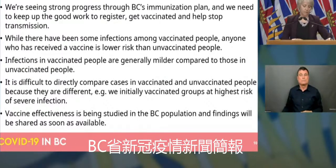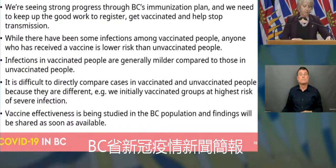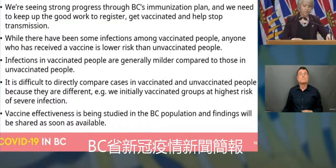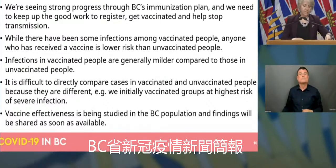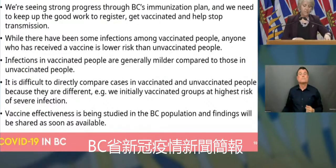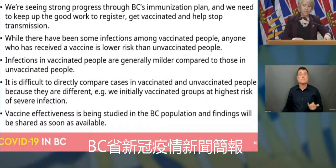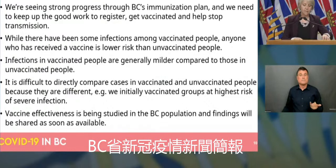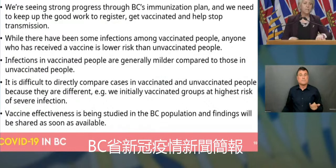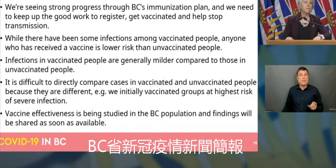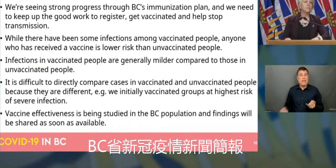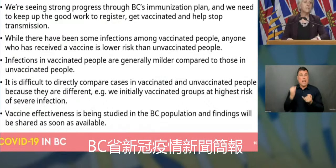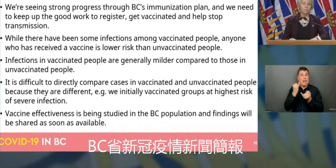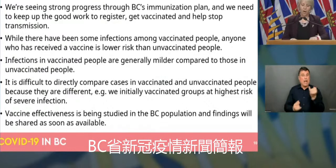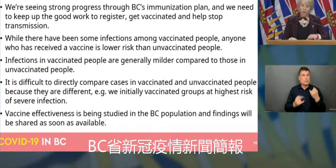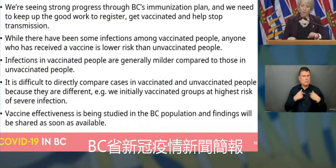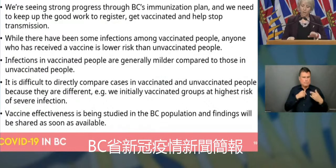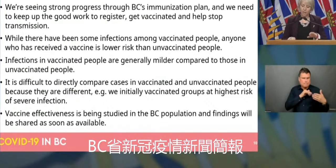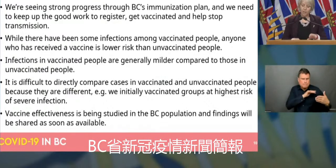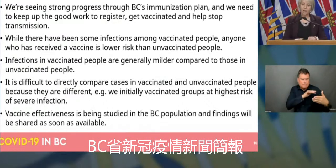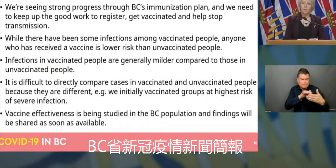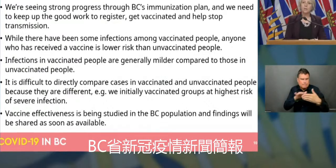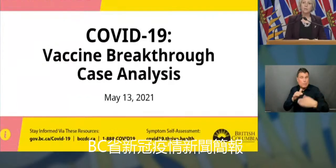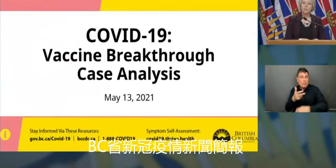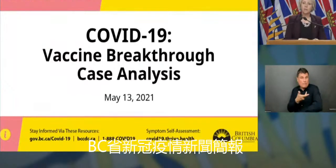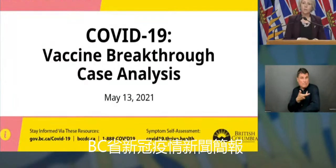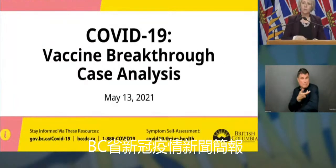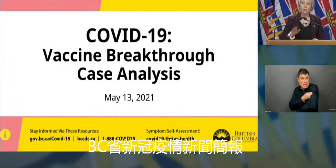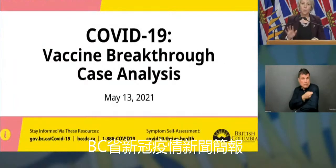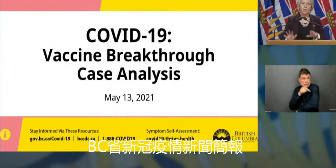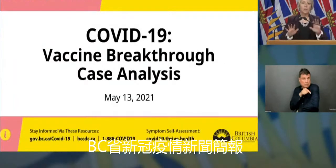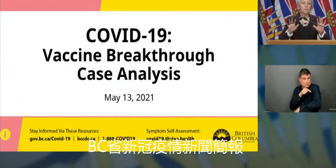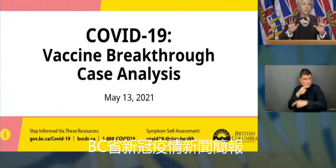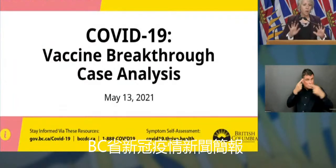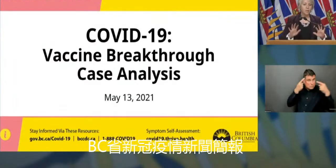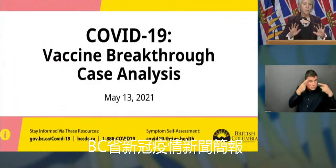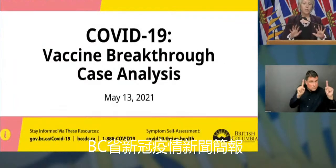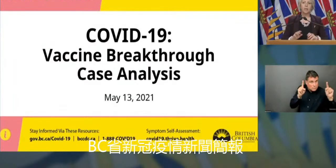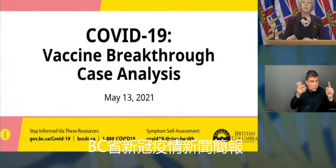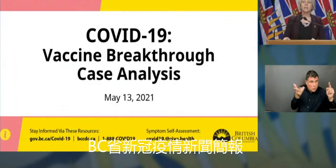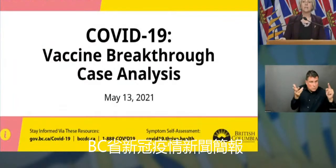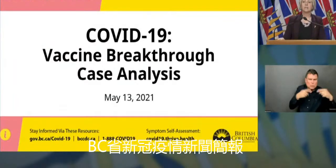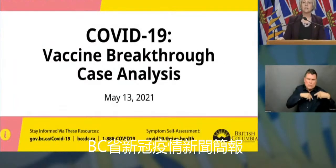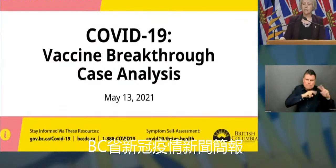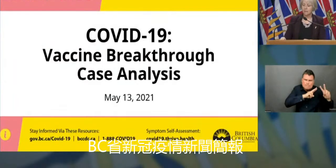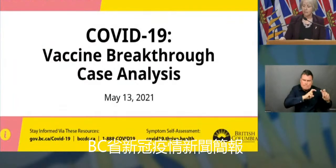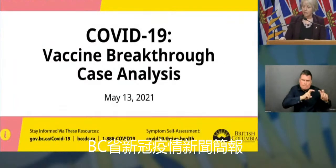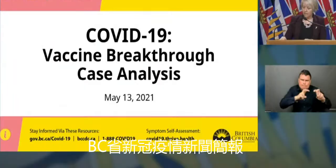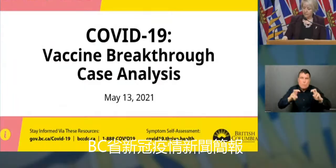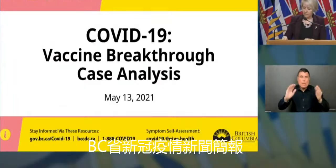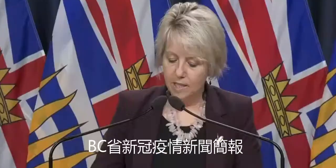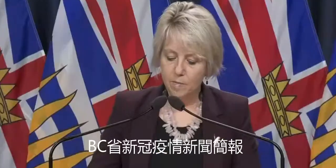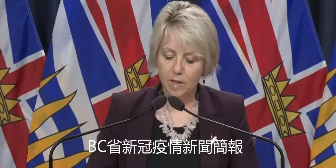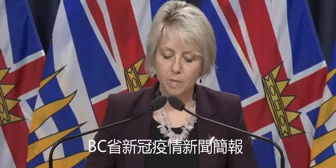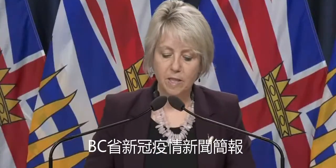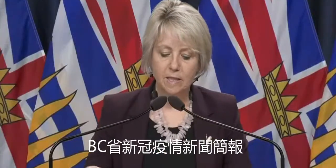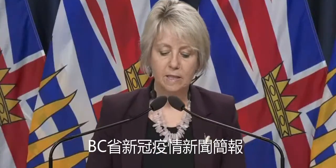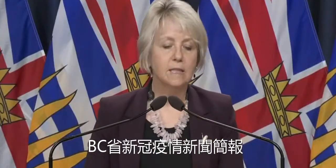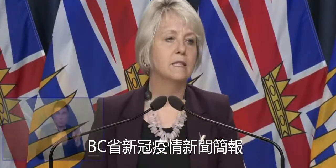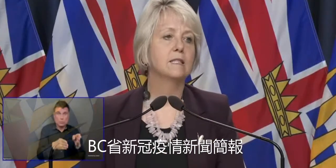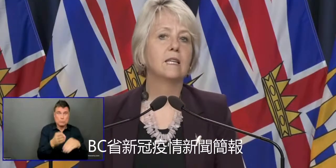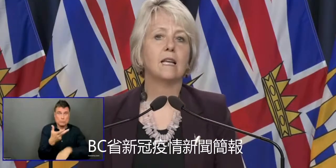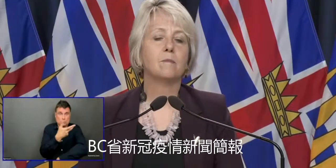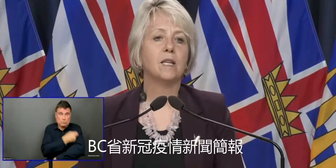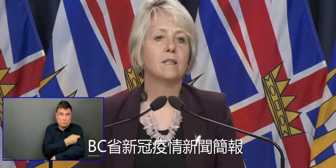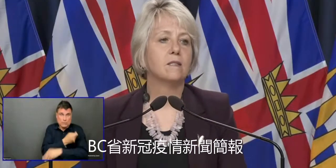the detailed studies comparing individuals who are immunized and non-immunized. 那么这个呢就是总结一